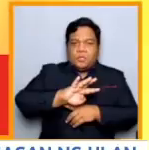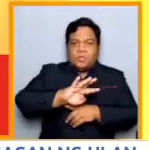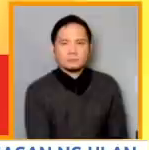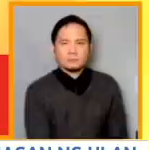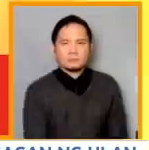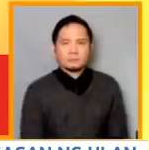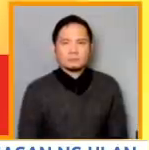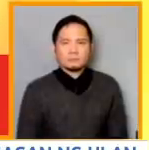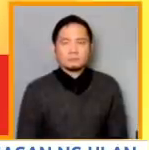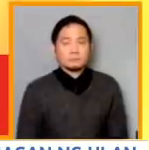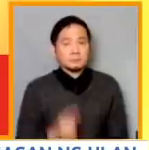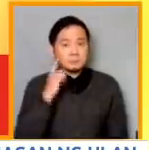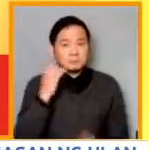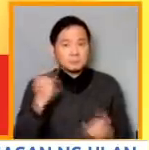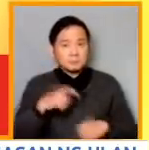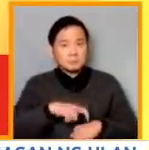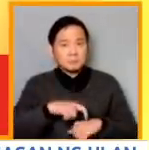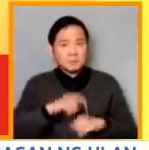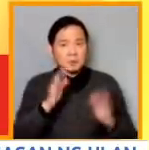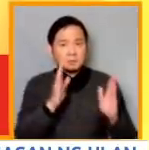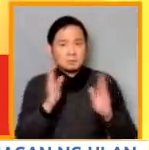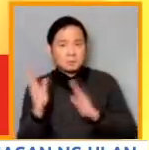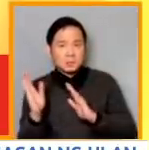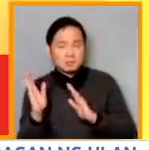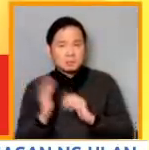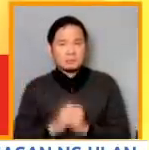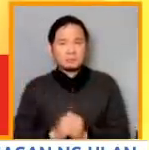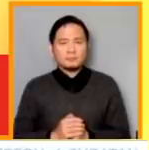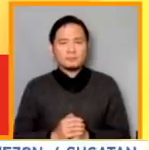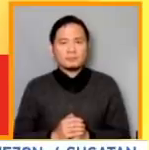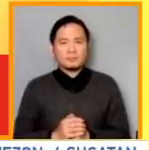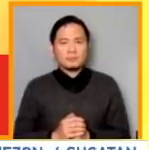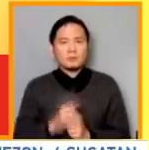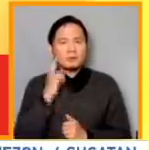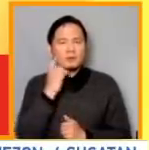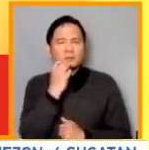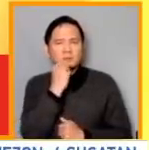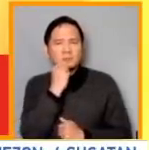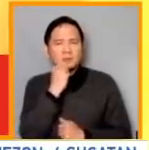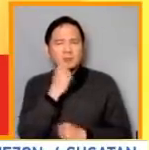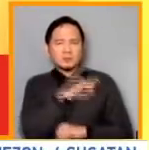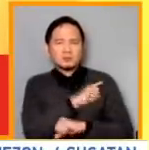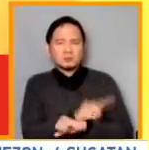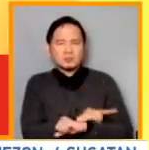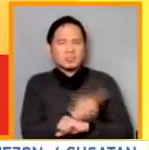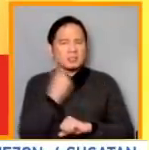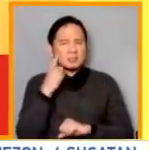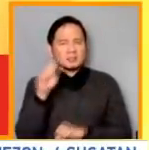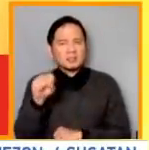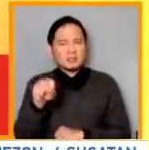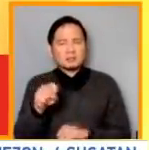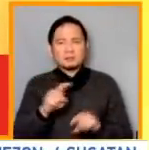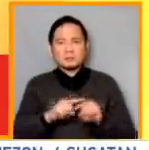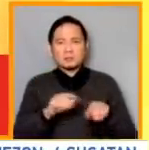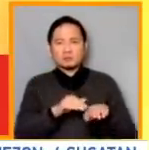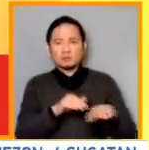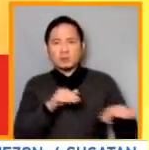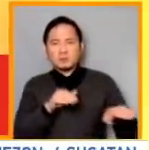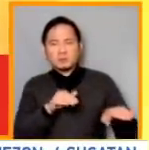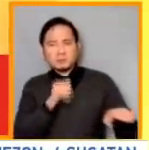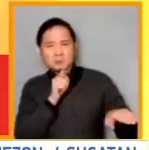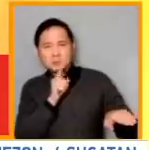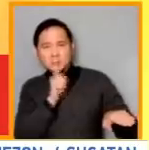yan? Siguro sa energy conservation kasi dati yan. Oo. Pero kung sa trafiko, hindi ko alam. Oo nga,